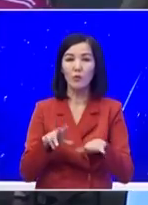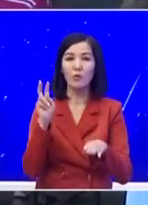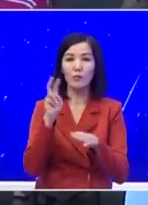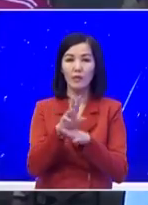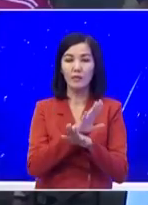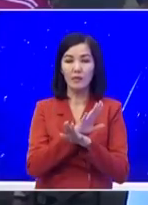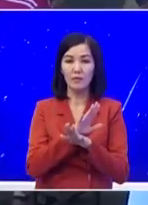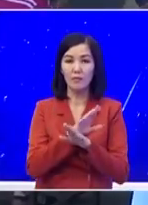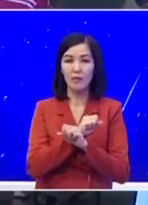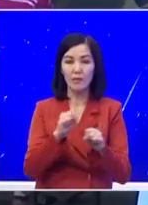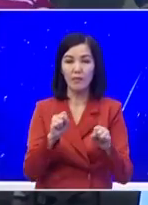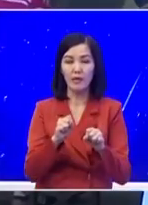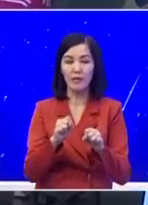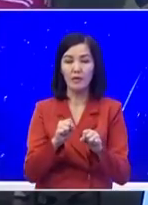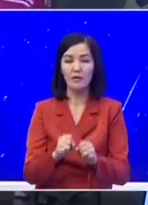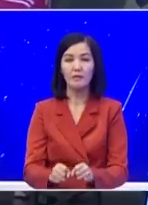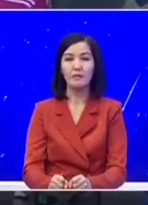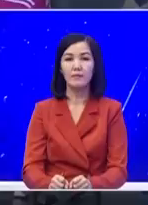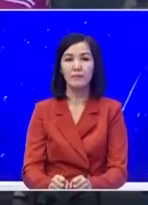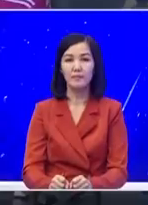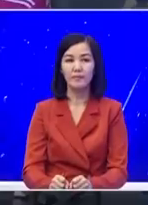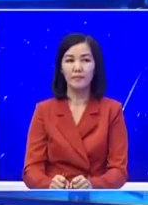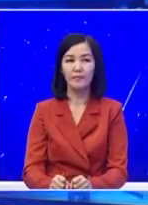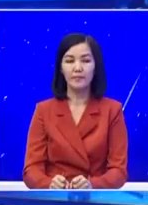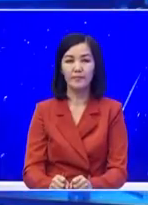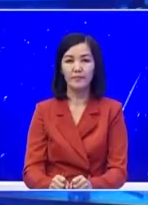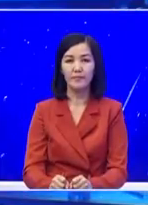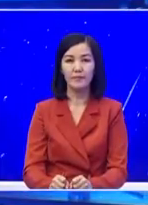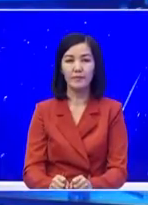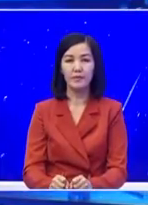береді. Бұл қылмыспен тең деп ойлаймын.